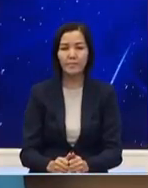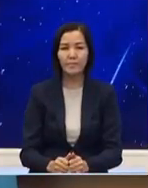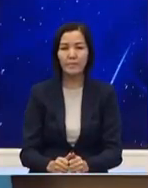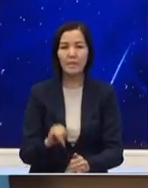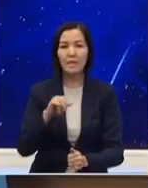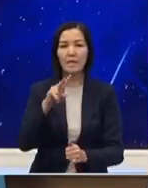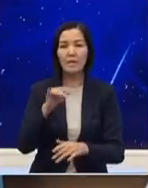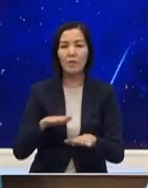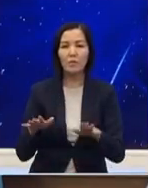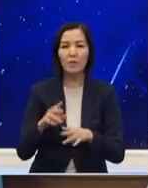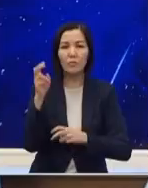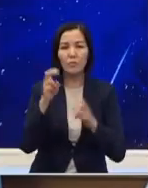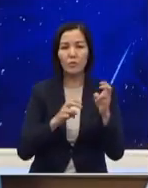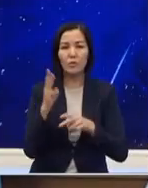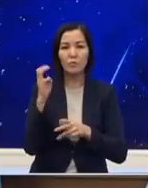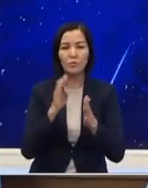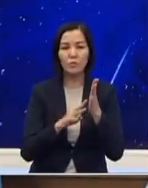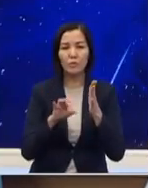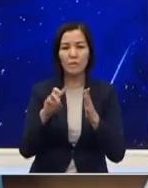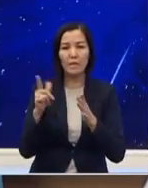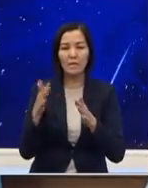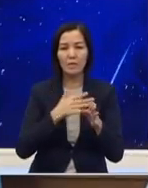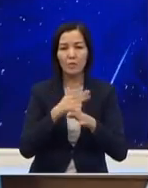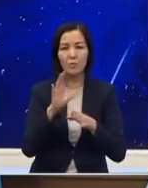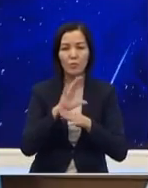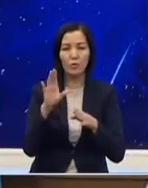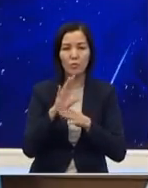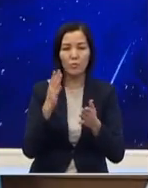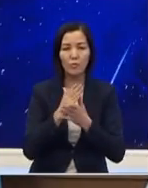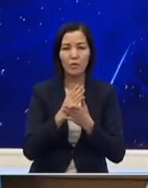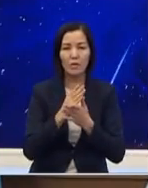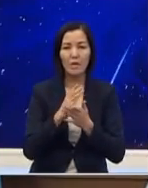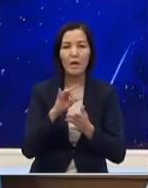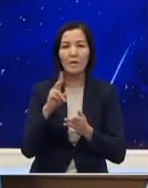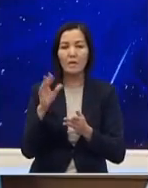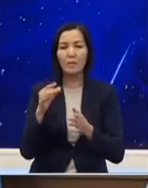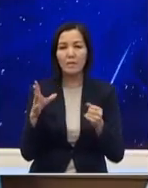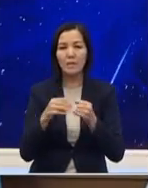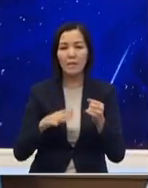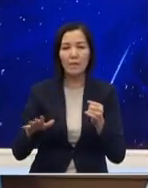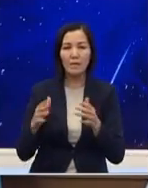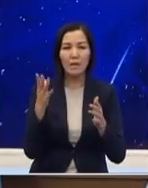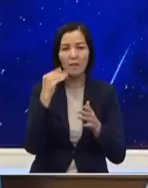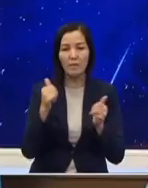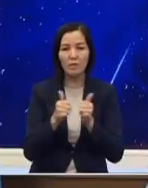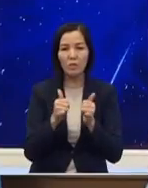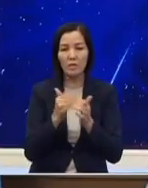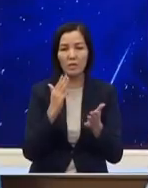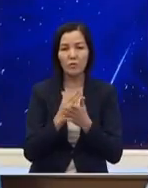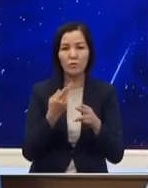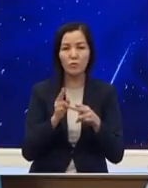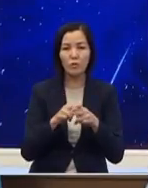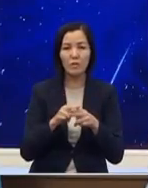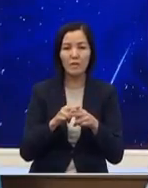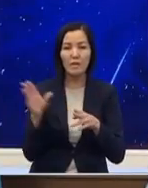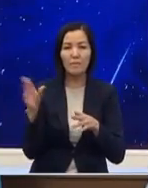Іле ауданы бір ғана өндірісімен 390 миллиард теңгенің өнімін өндіріп отыр. Агломерация аймағында Алматының жанында жатыр. Сондықтан аймақ